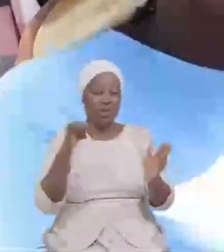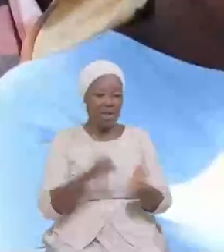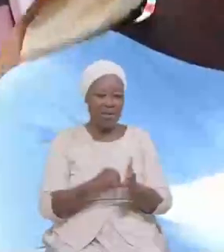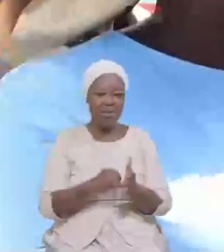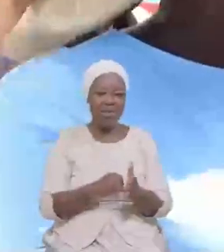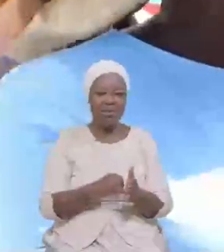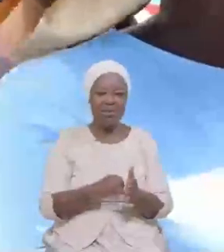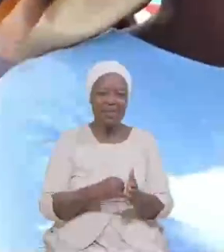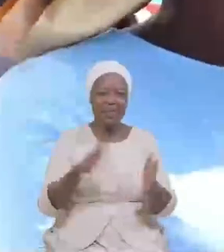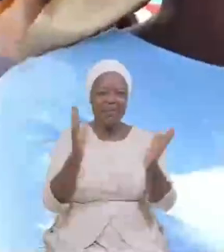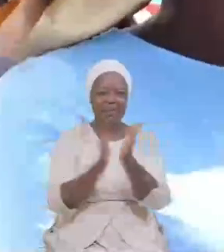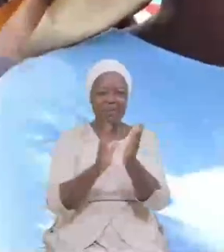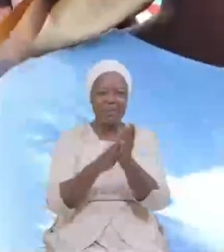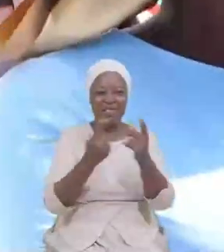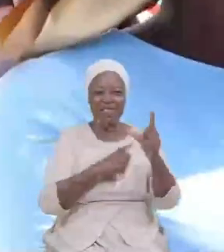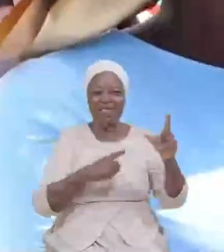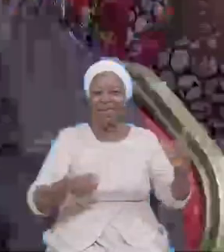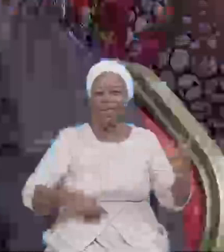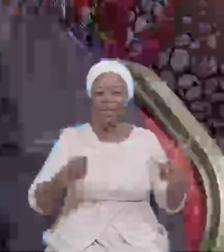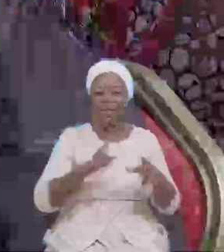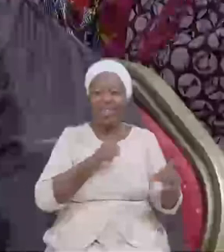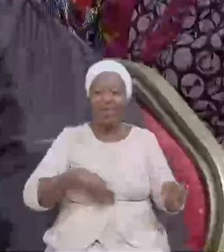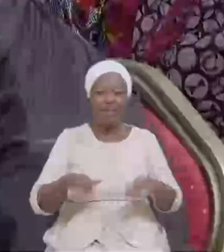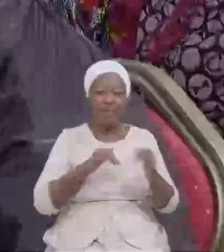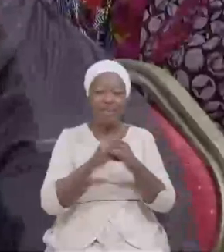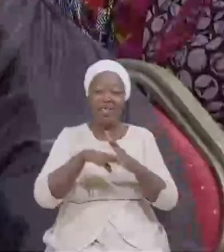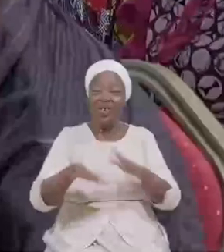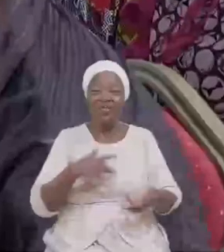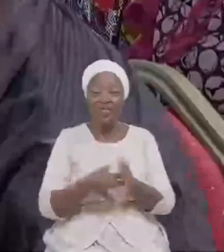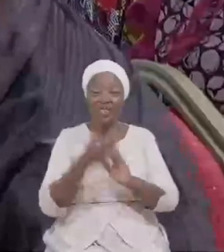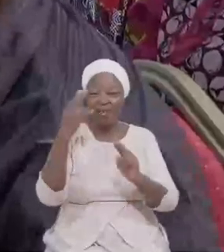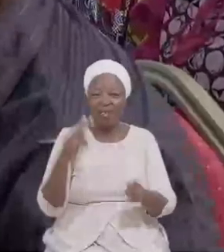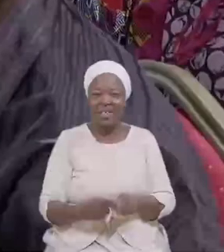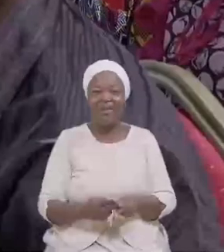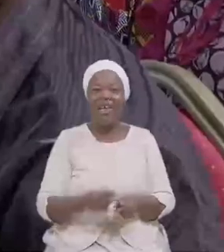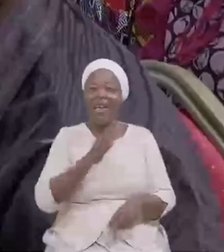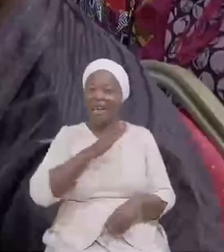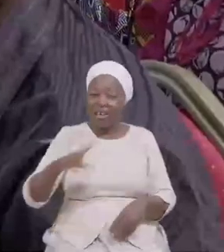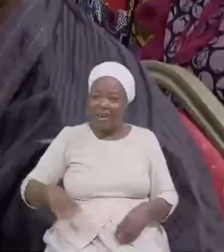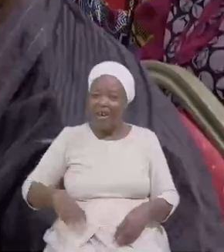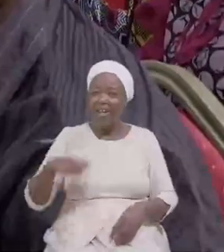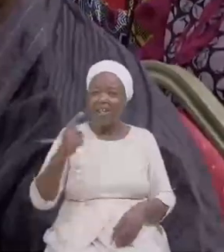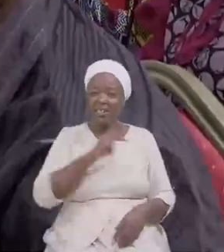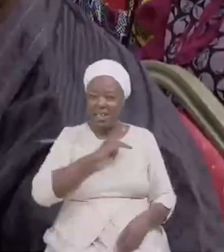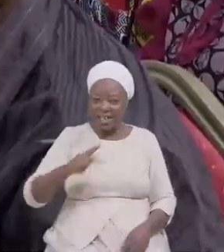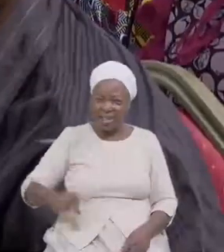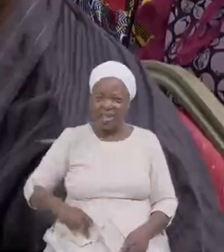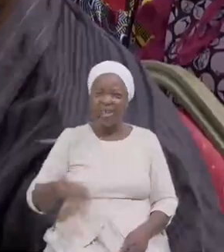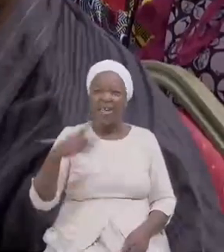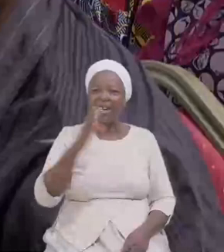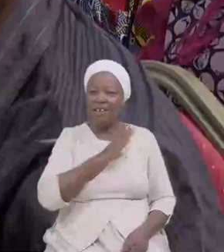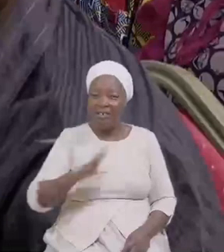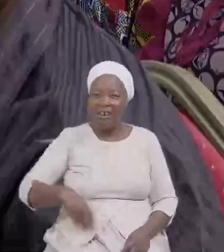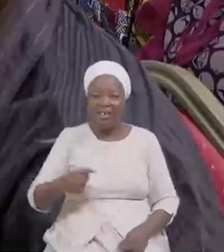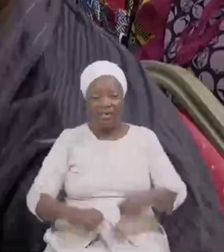Gloire à Dieu, le Seigneur va l'accomplir dans ta vie. Christ, le prince, Christ, la pierre